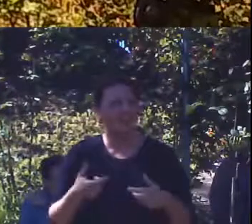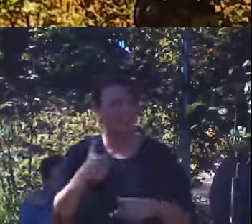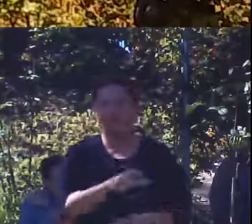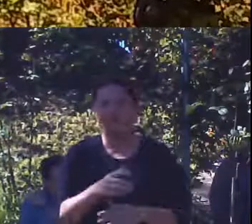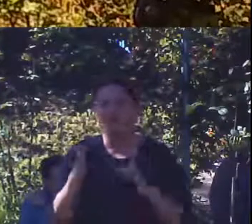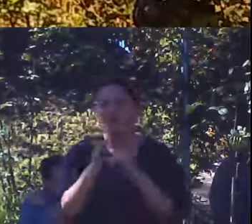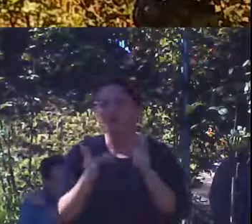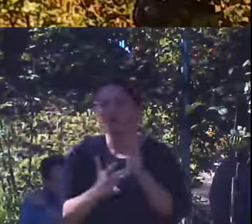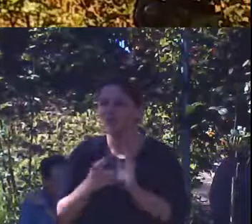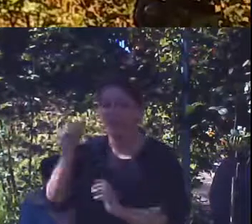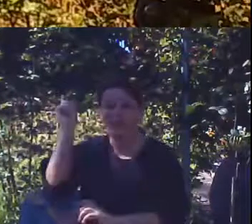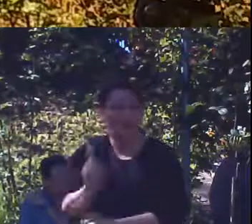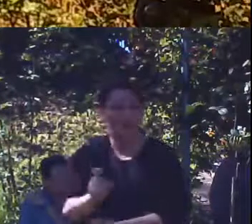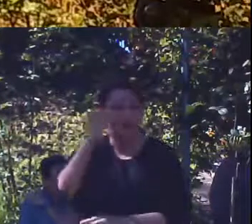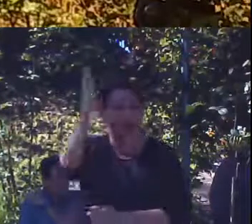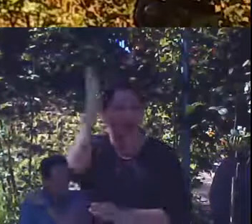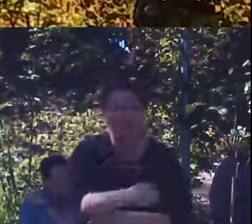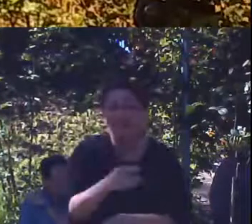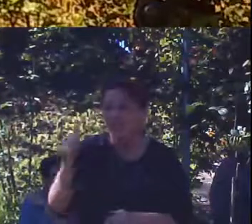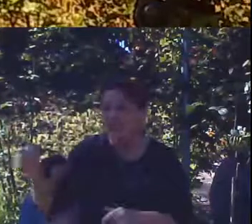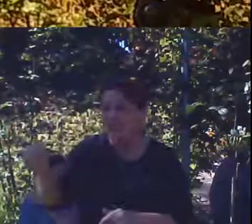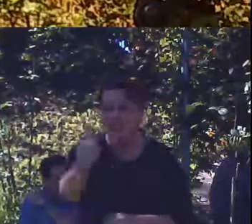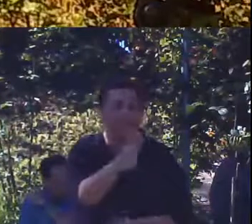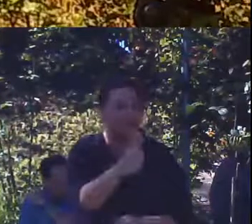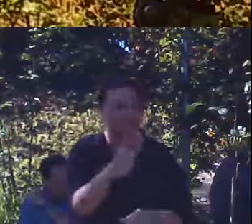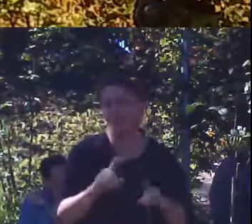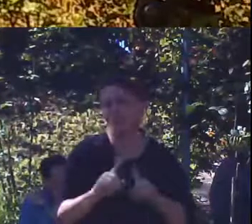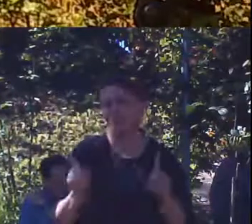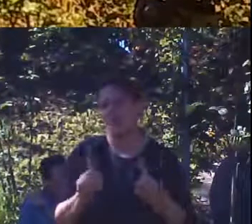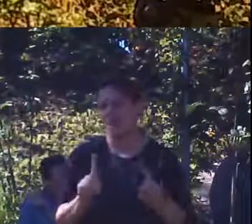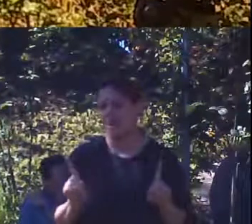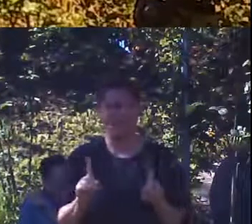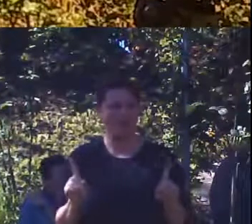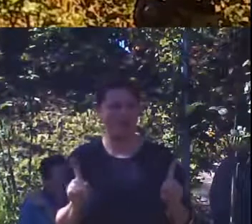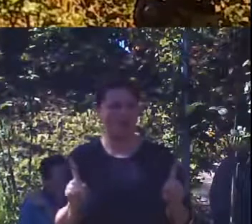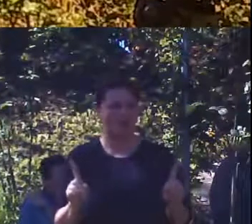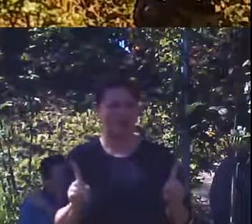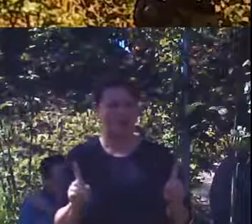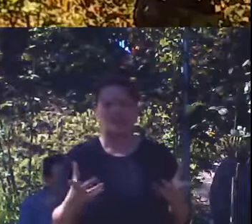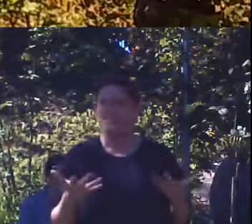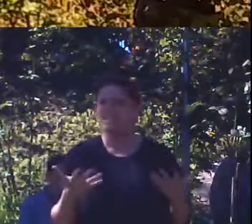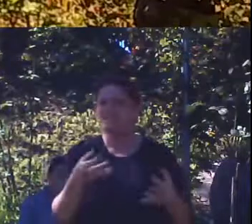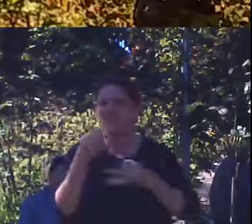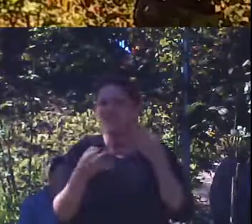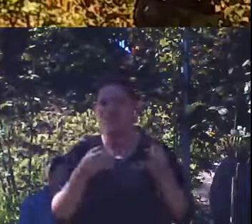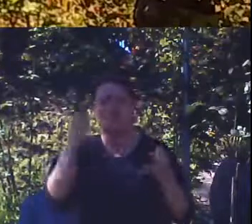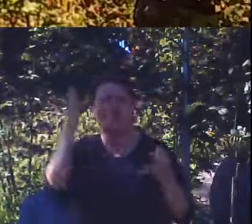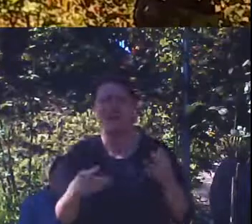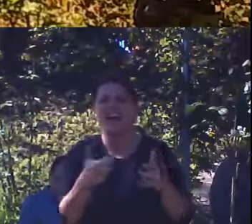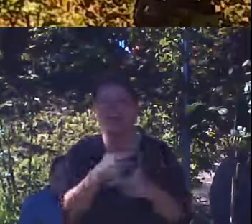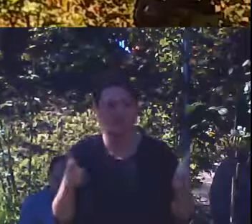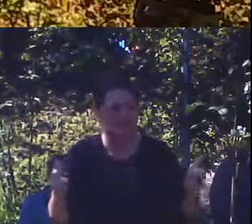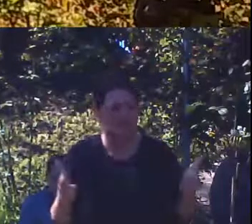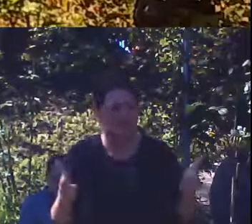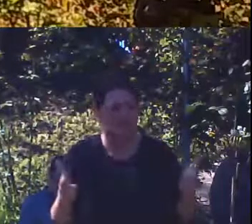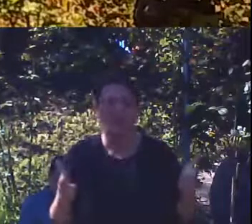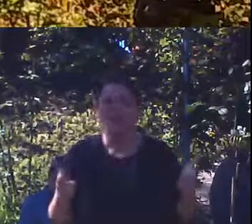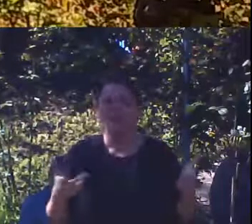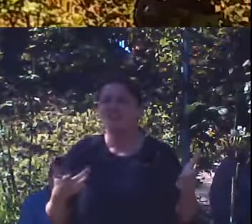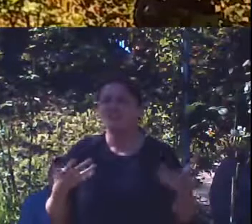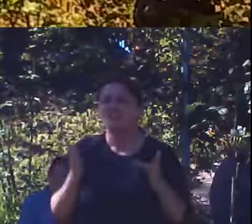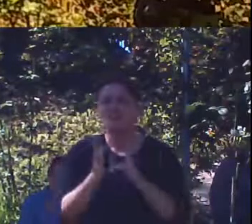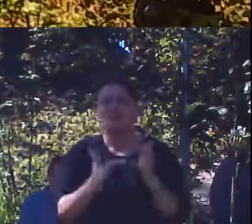al condannarci non c'è nessuna condanna gesù non viene per